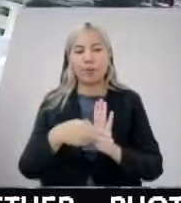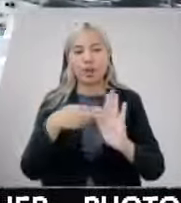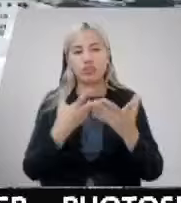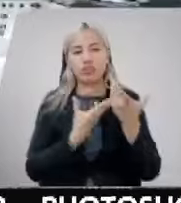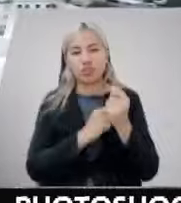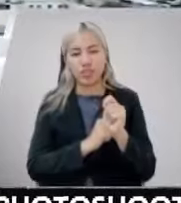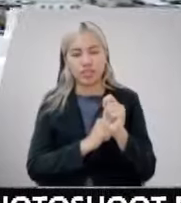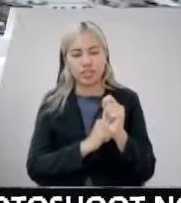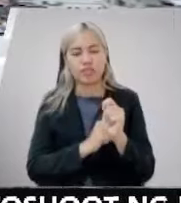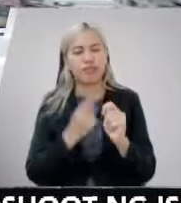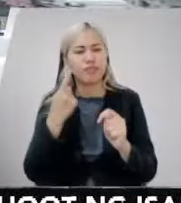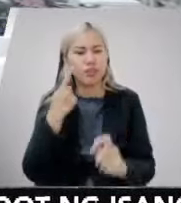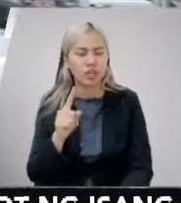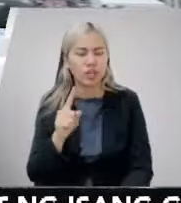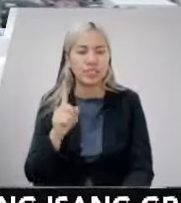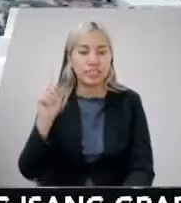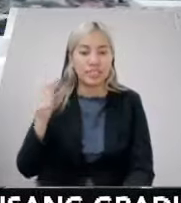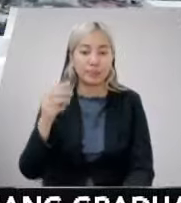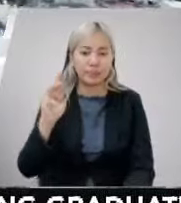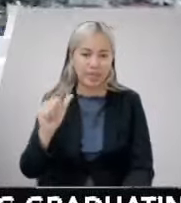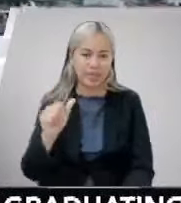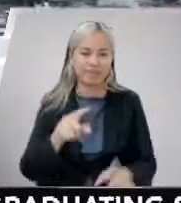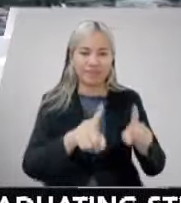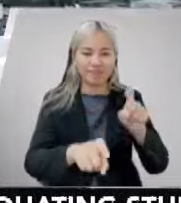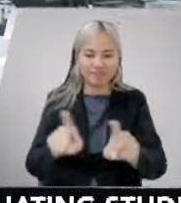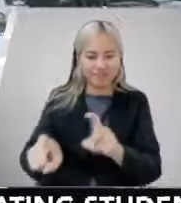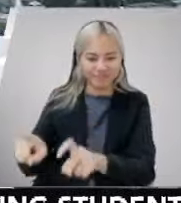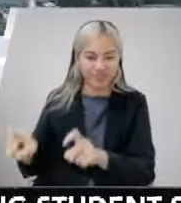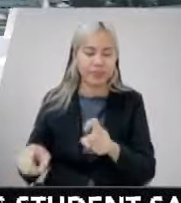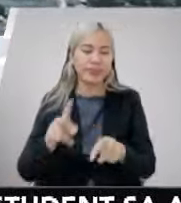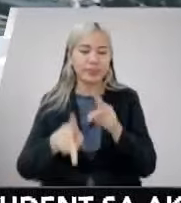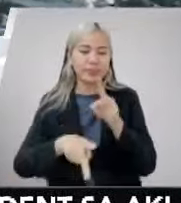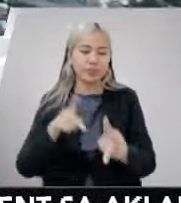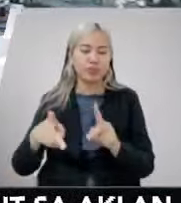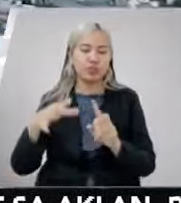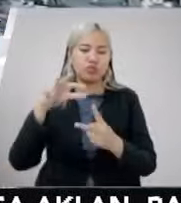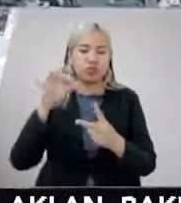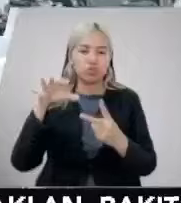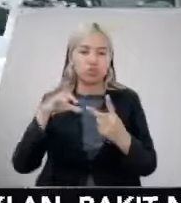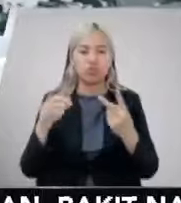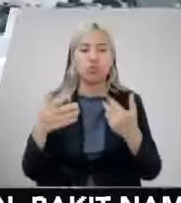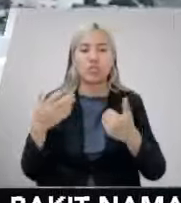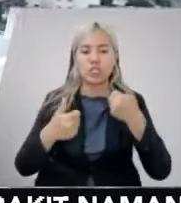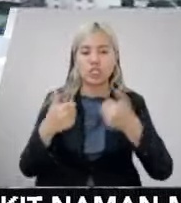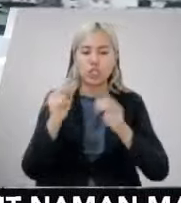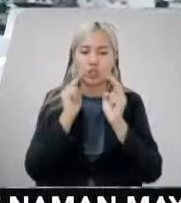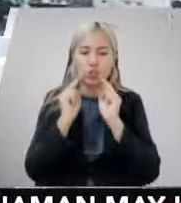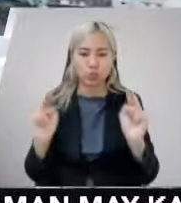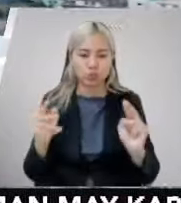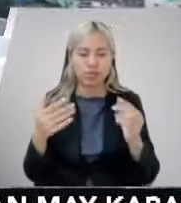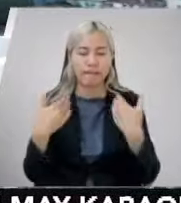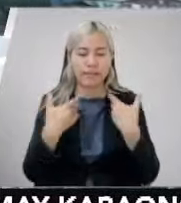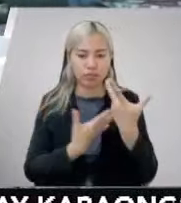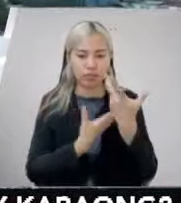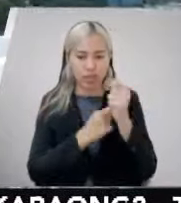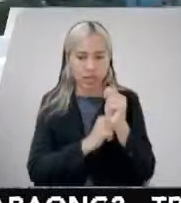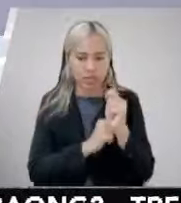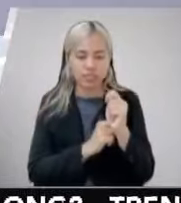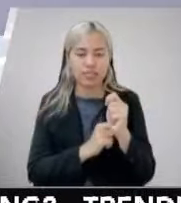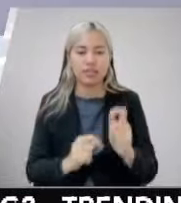survey kung saan pinapili ang respondents kung anong news brands ang kanilang pinagkakatiwalaan. Ika-apat na sunod na taon na